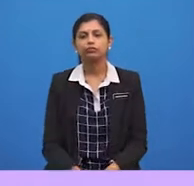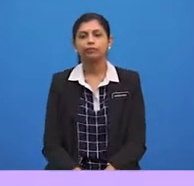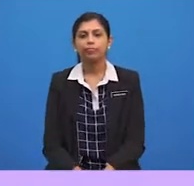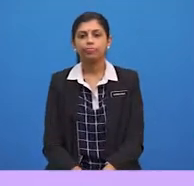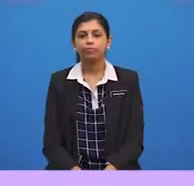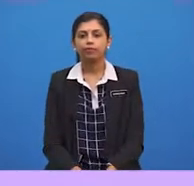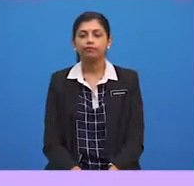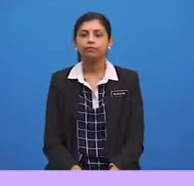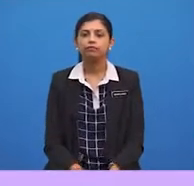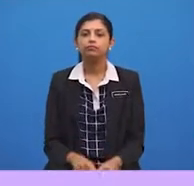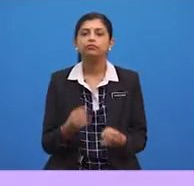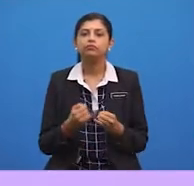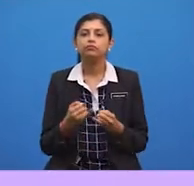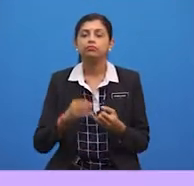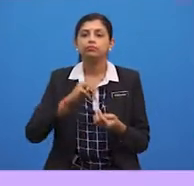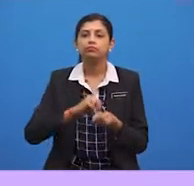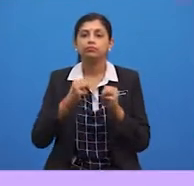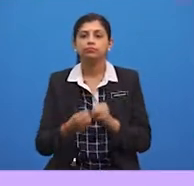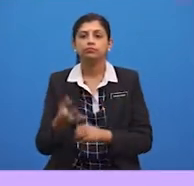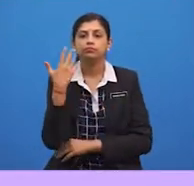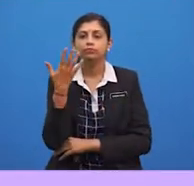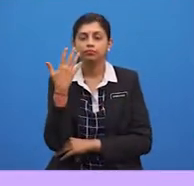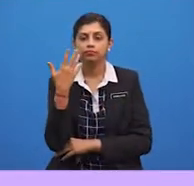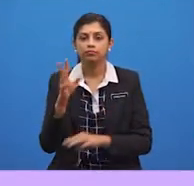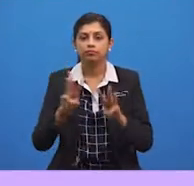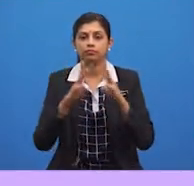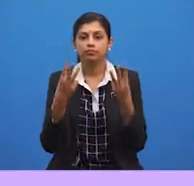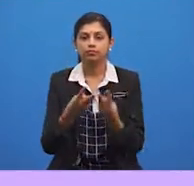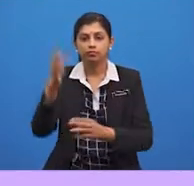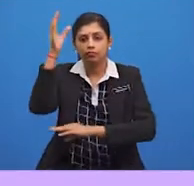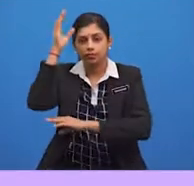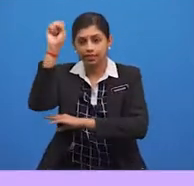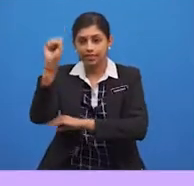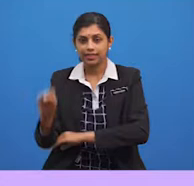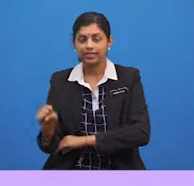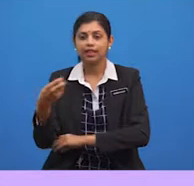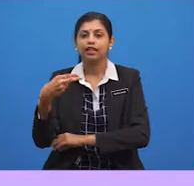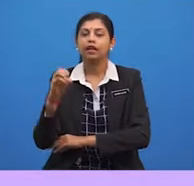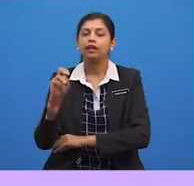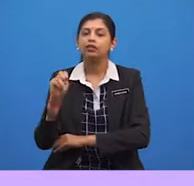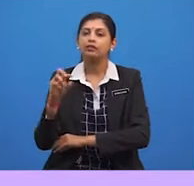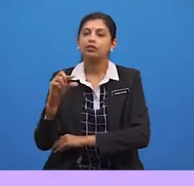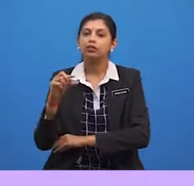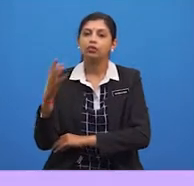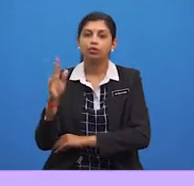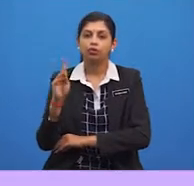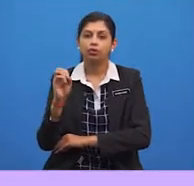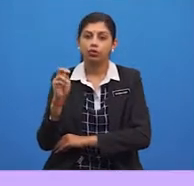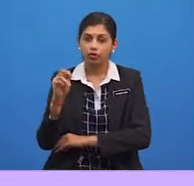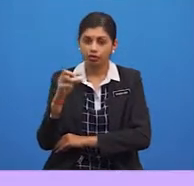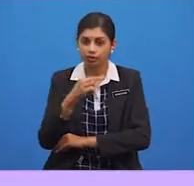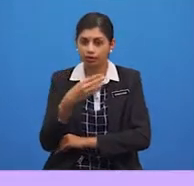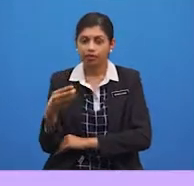Pada akhir musim panas, kawasan China Selatan, Hong Kong dan Taiwan